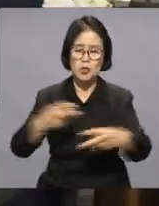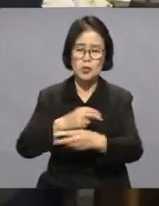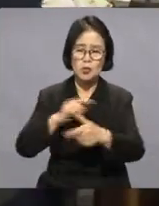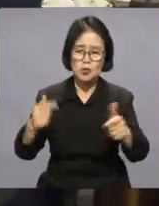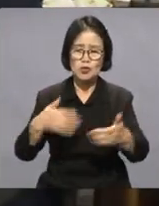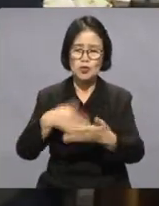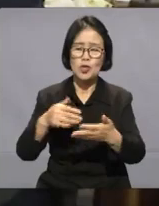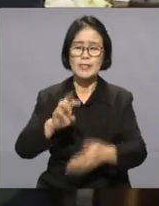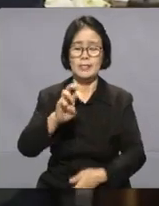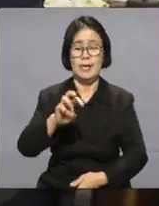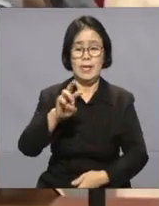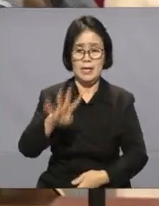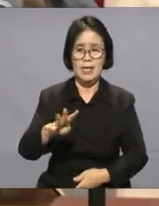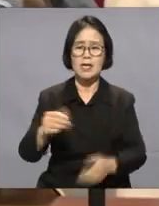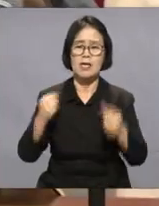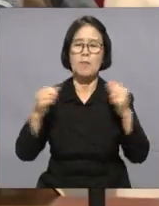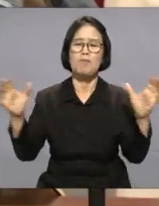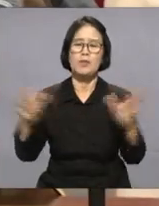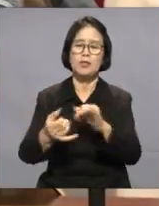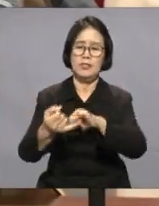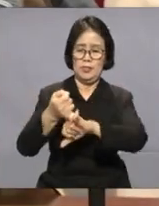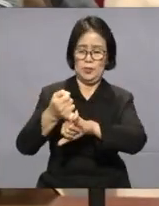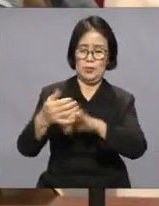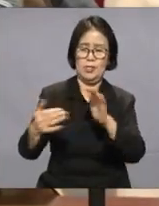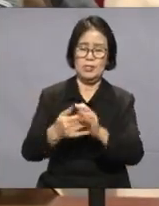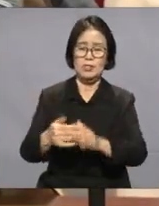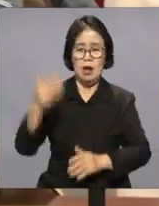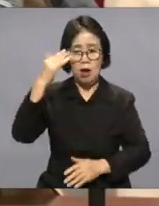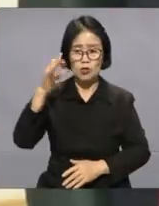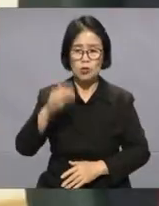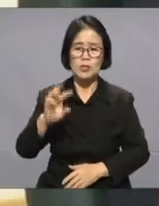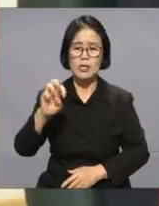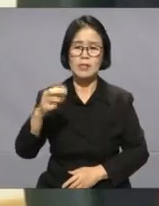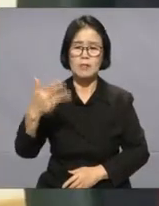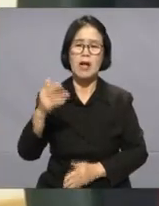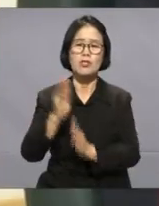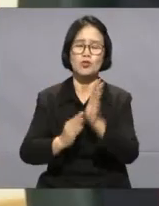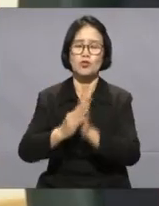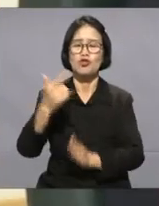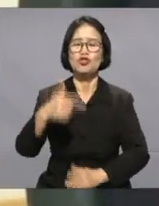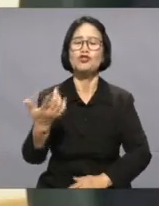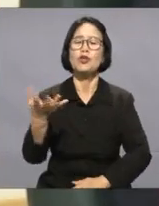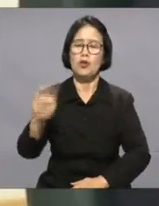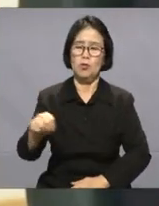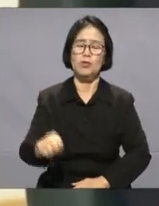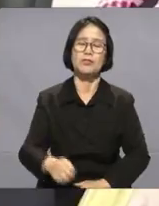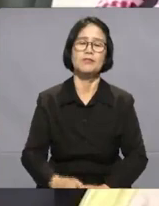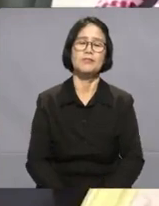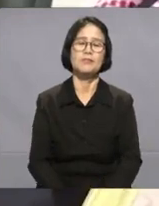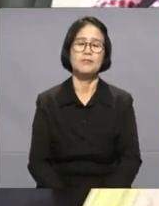총 34개 분야에서 협력을 약속했는데 우리 돈 38조 6천억 원에 달하는 규모입니다.